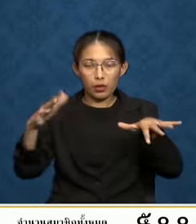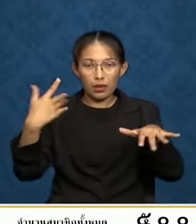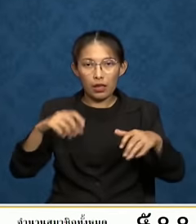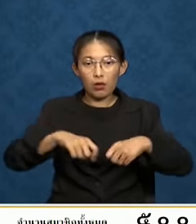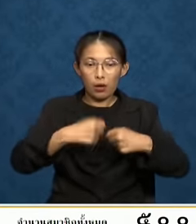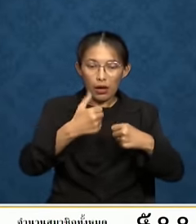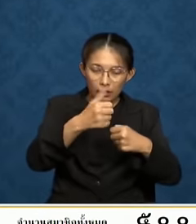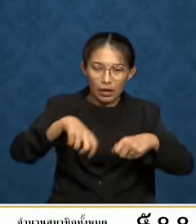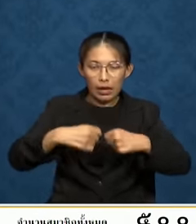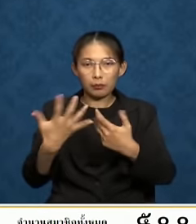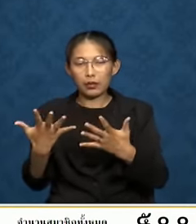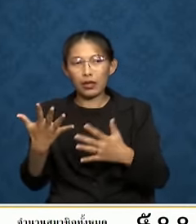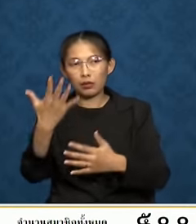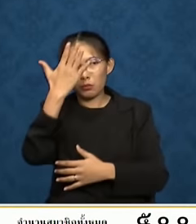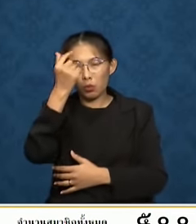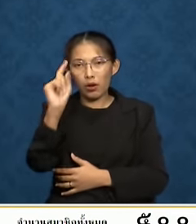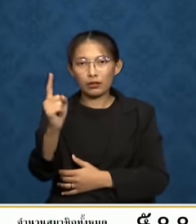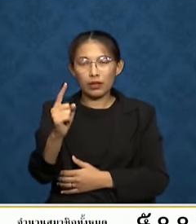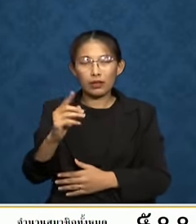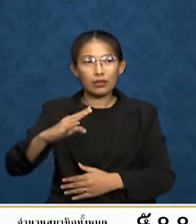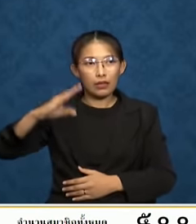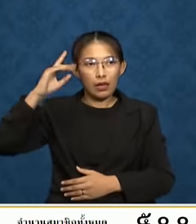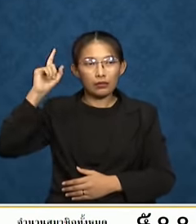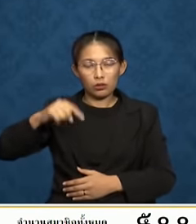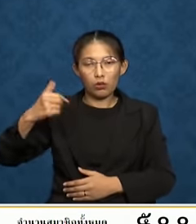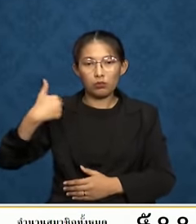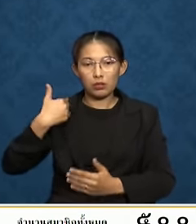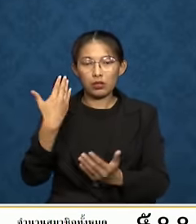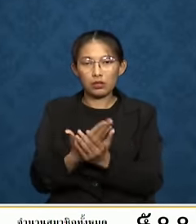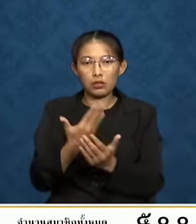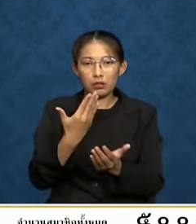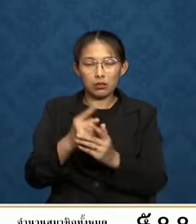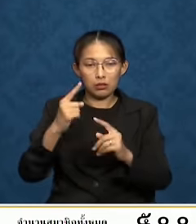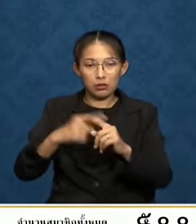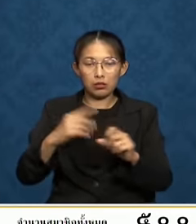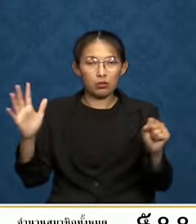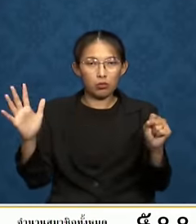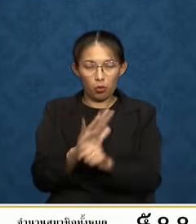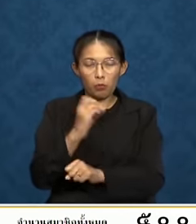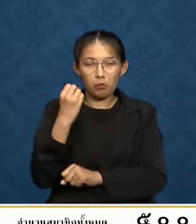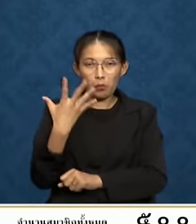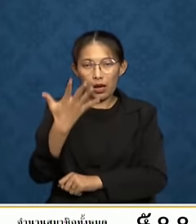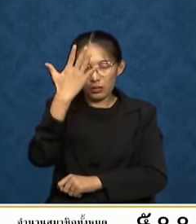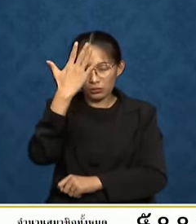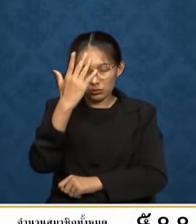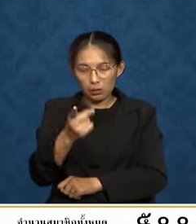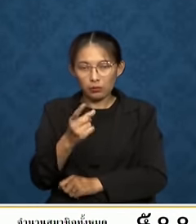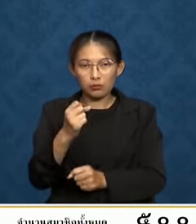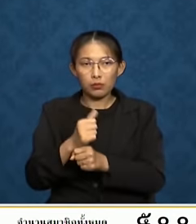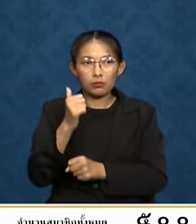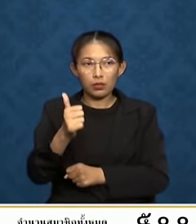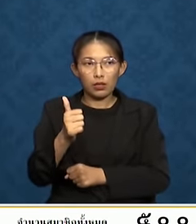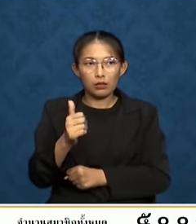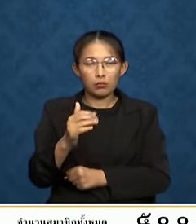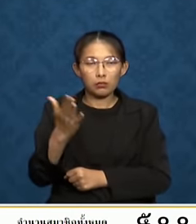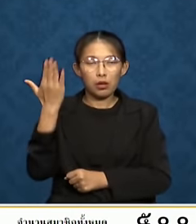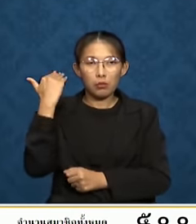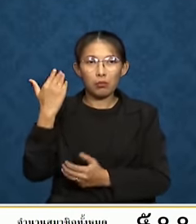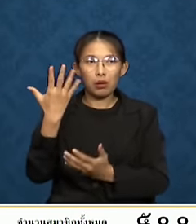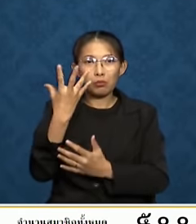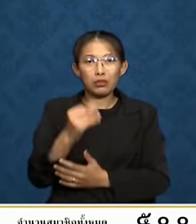ได้ได้เพราะต้องให้ทหารได้รับเงินเดือนสูงที่สุดที่จะทำได้ไอ้ที่แบบเดิมเหลือ